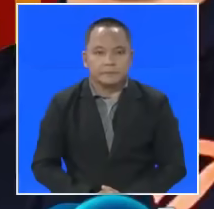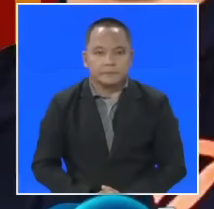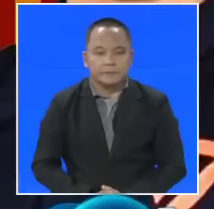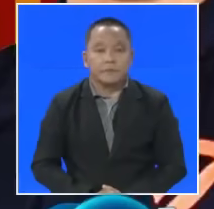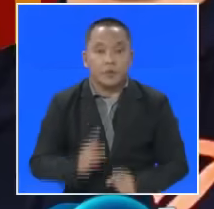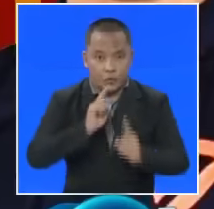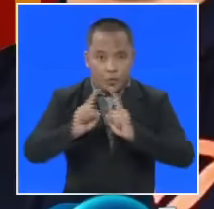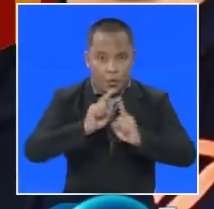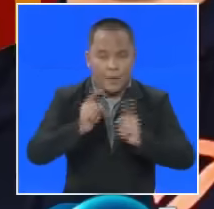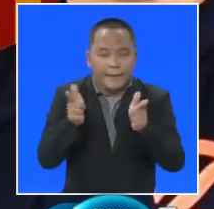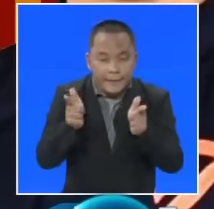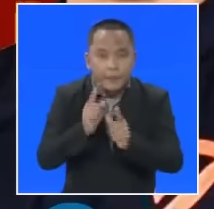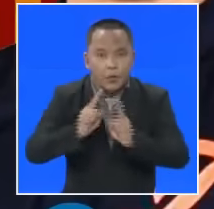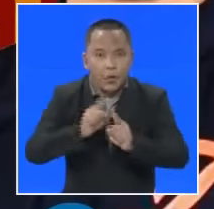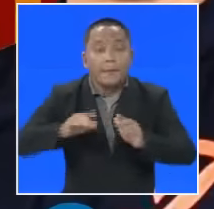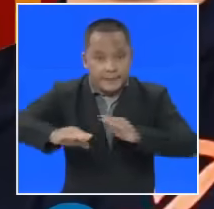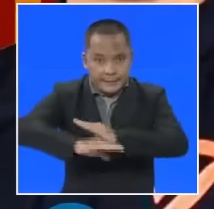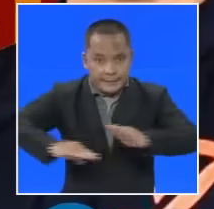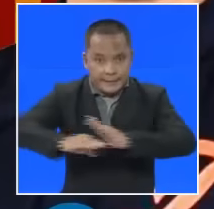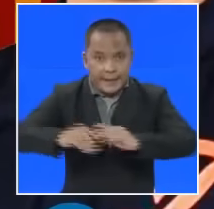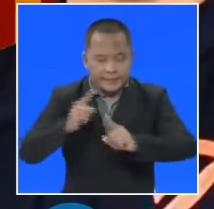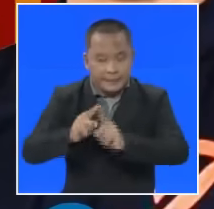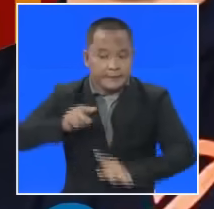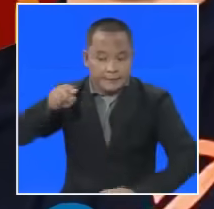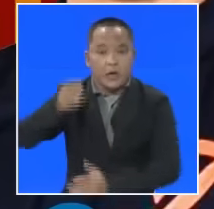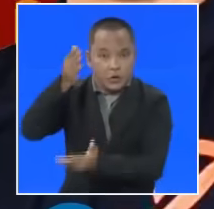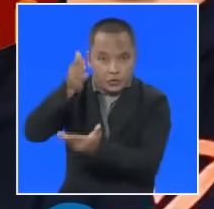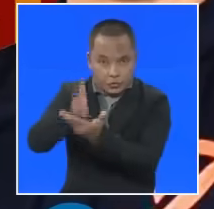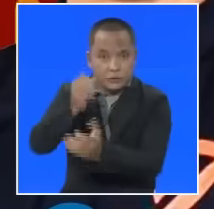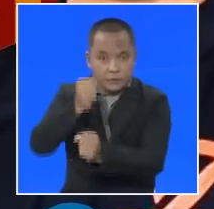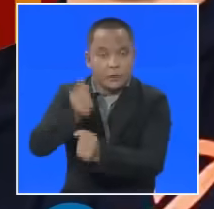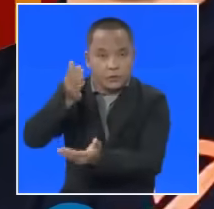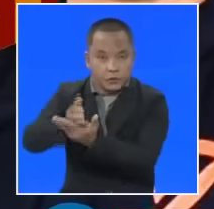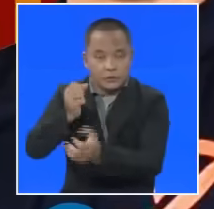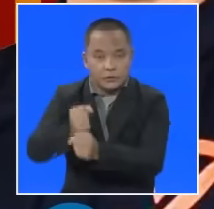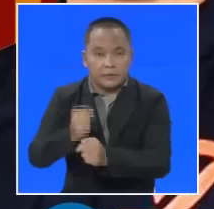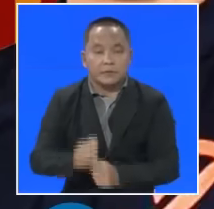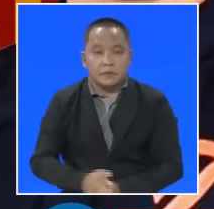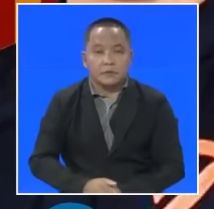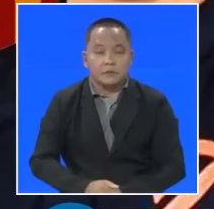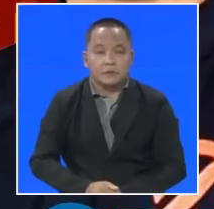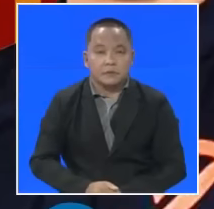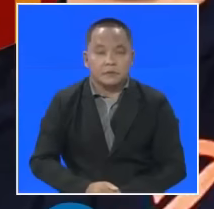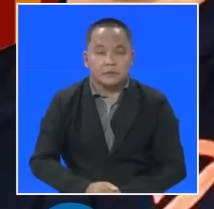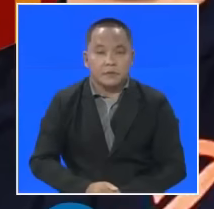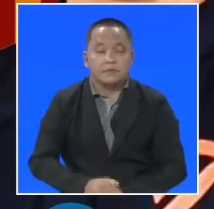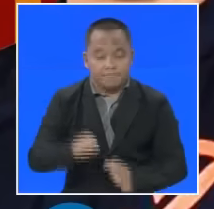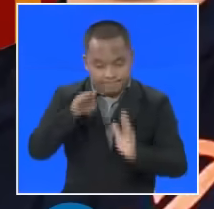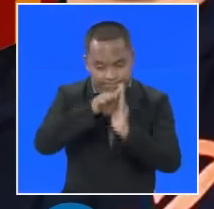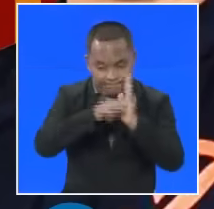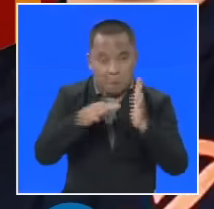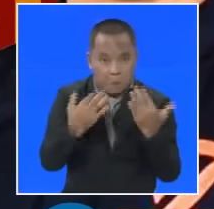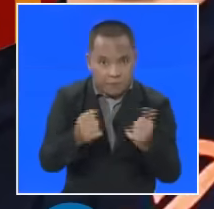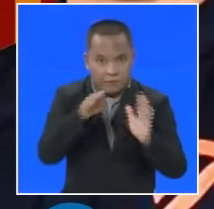มีการพูดคุยสั้นๆเบื้องต้นไปนะครับแล้วก็มีการสั่งให้หยุดปฏิบัติหน้าที่ไป ครับ ทางแต่ว่ารายละเอียดเนี่ยต